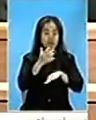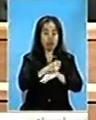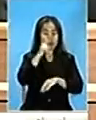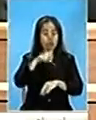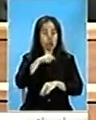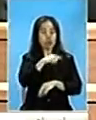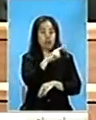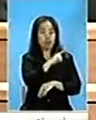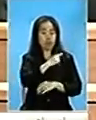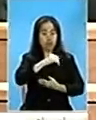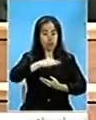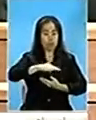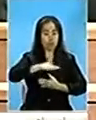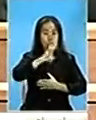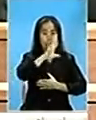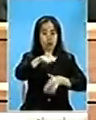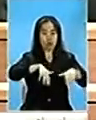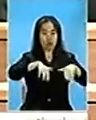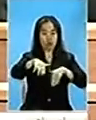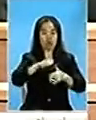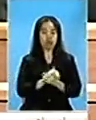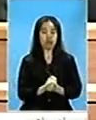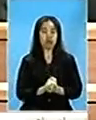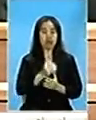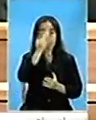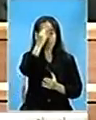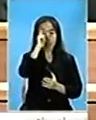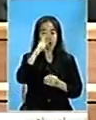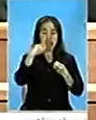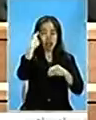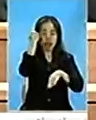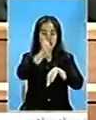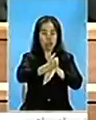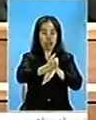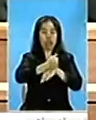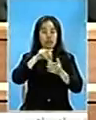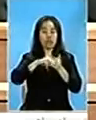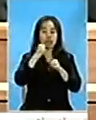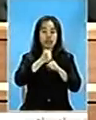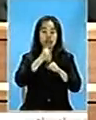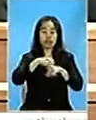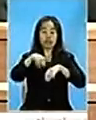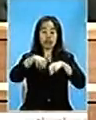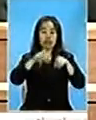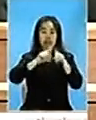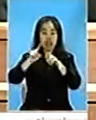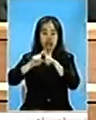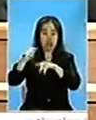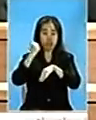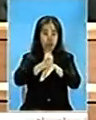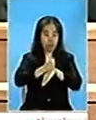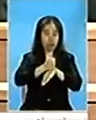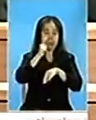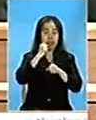ต่อความรู้สึกของพี่น้องประชาชนเพื่อให้เป็นคนที่นำในการที่จะดำเนินการในการที่จะสร้าง